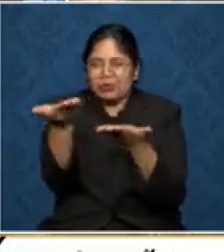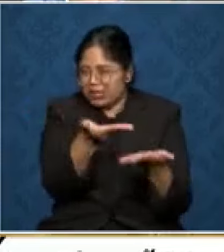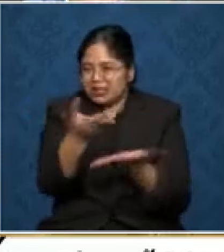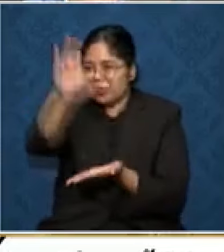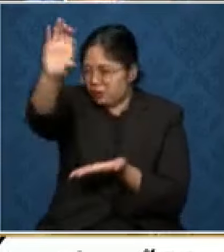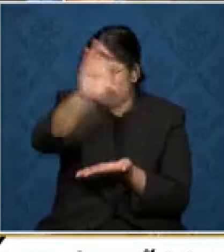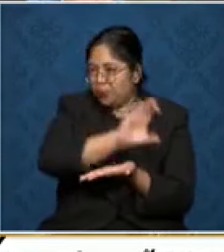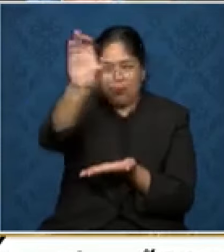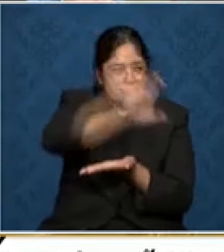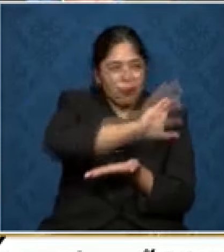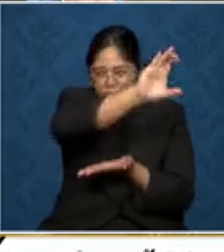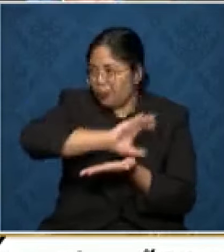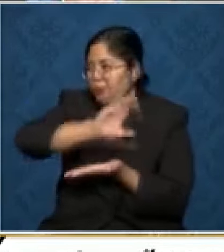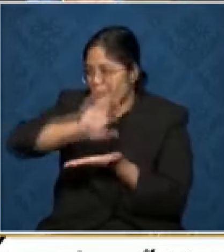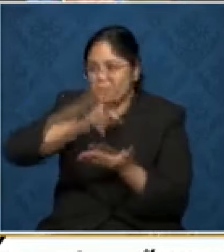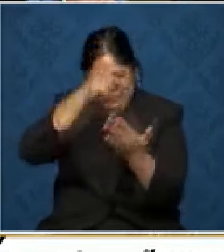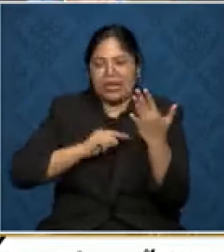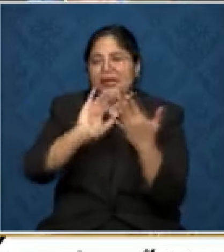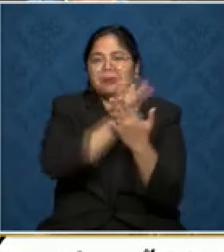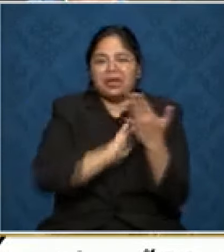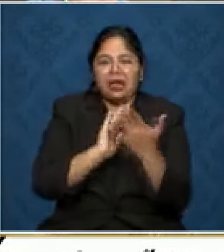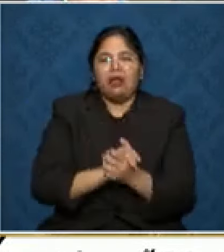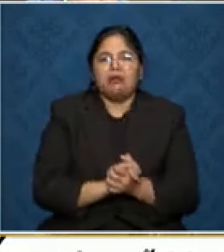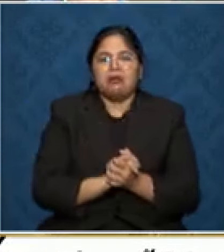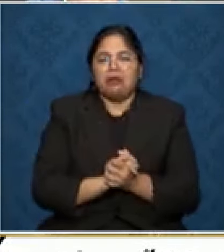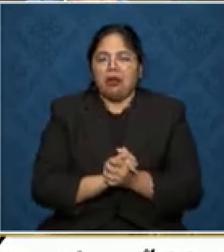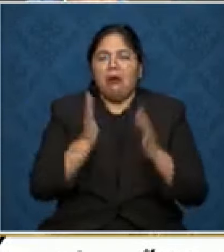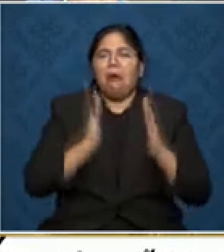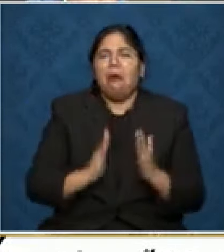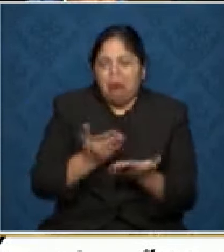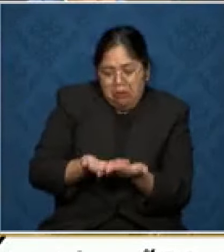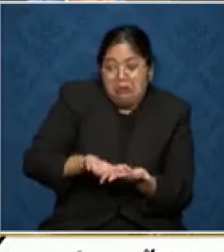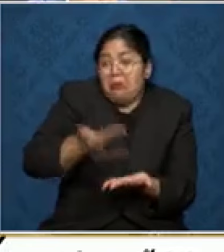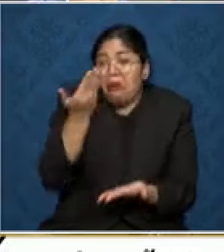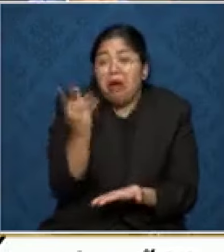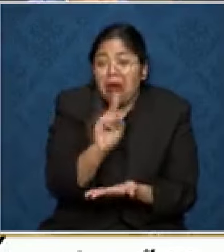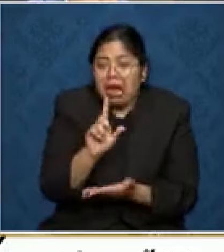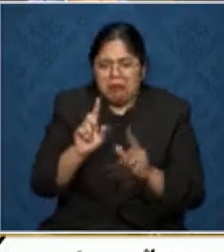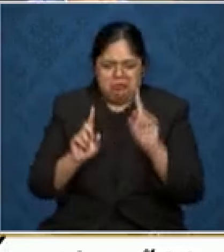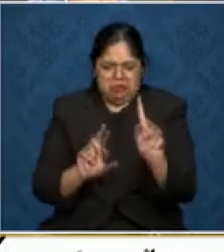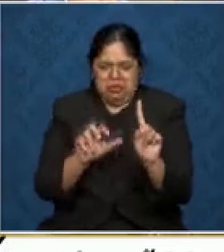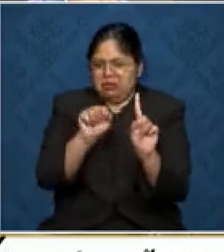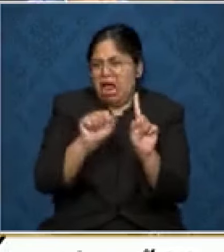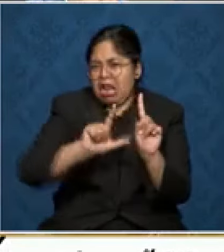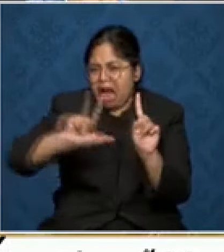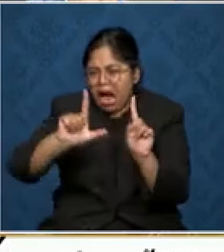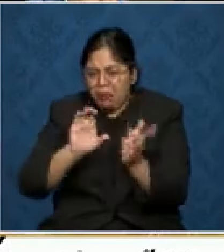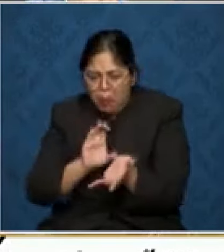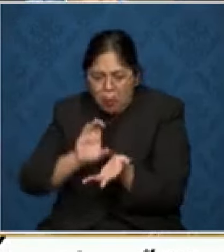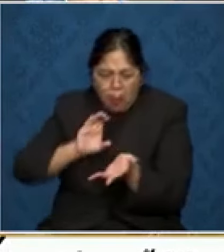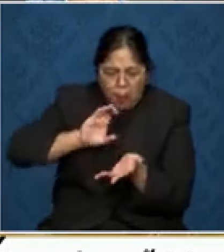ไหนครับที่จะป่วยถึงขั้นเอาเงินเป็นแสนล้านมาลงทุนในประเทศที่เศรษฐกิจ